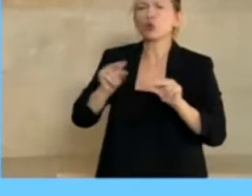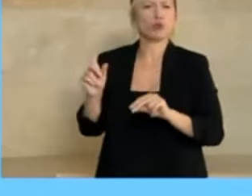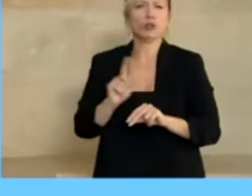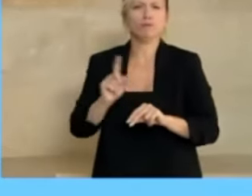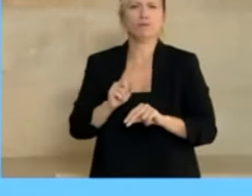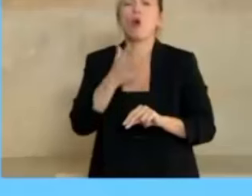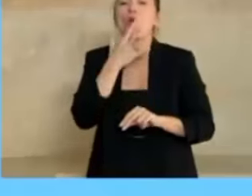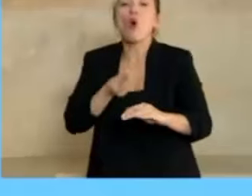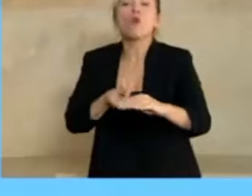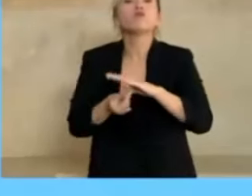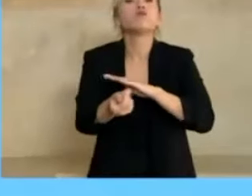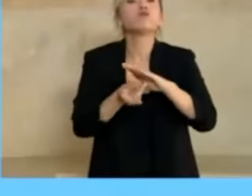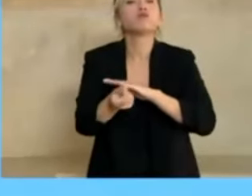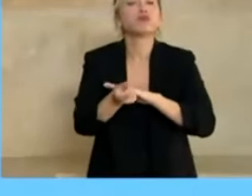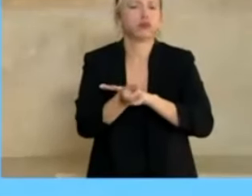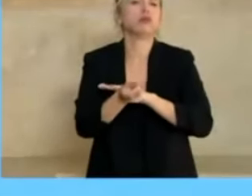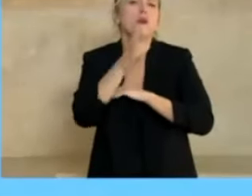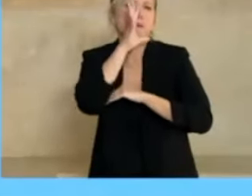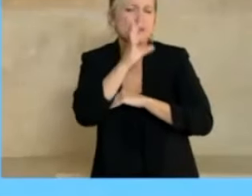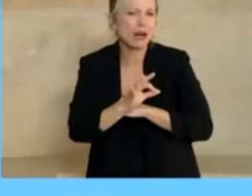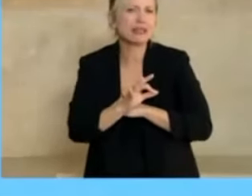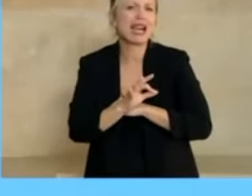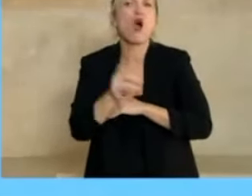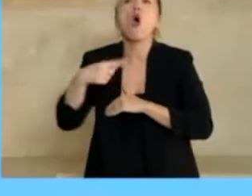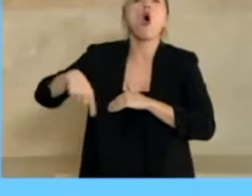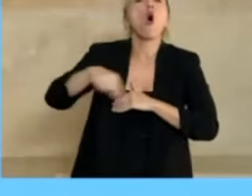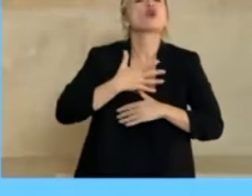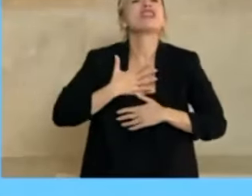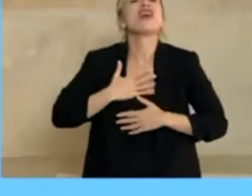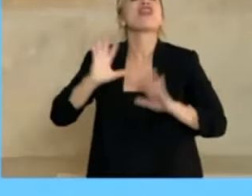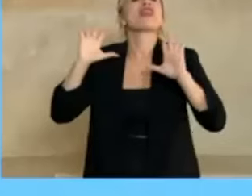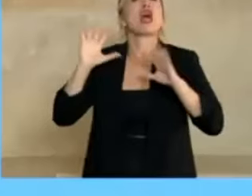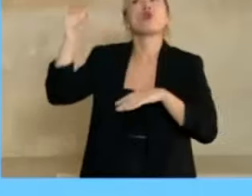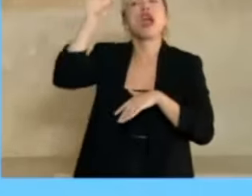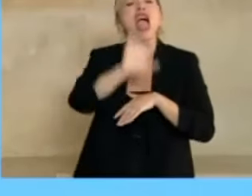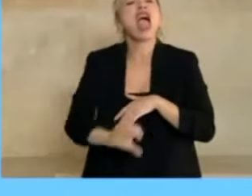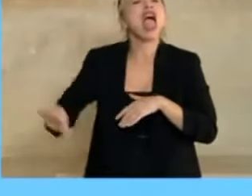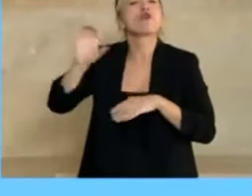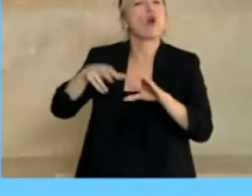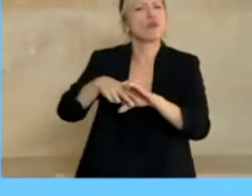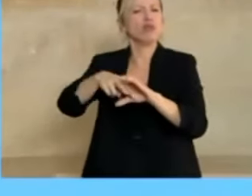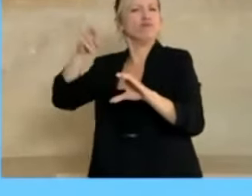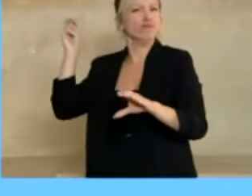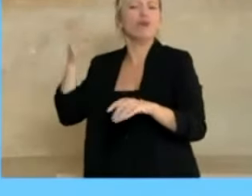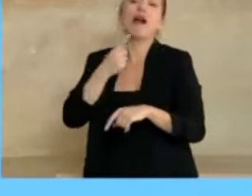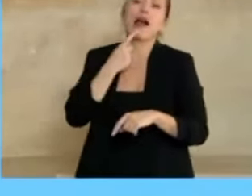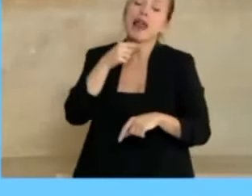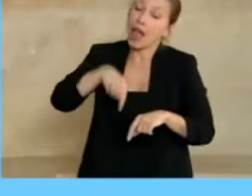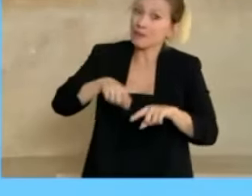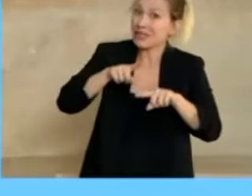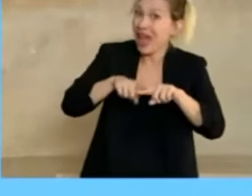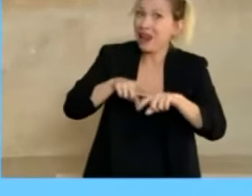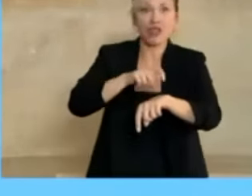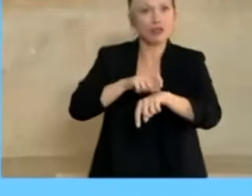ζήτημα, το οποίο αποτελεί το πρώτο επιχείρημα των αντιευρωπαϊκών ακροδεξιών δυνάμεων. Η χώρα μας έχει καταφέρει και έχει ελέγξει